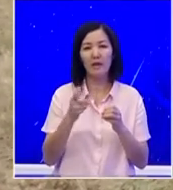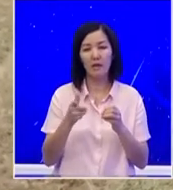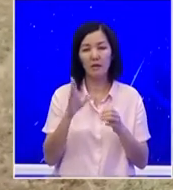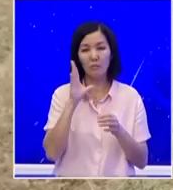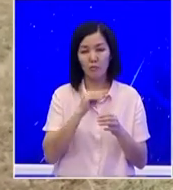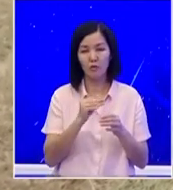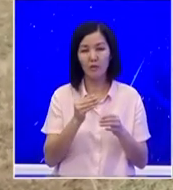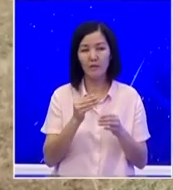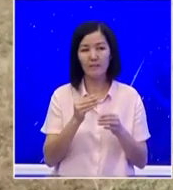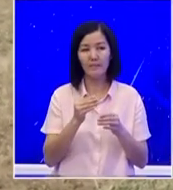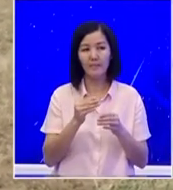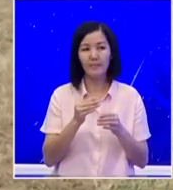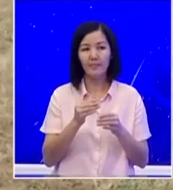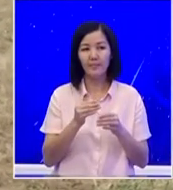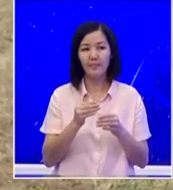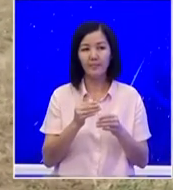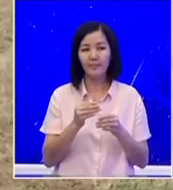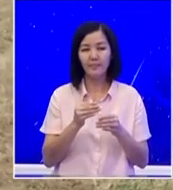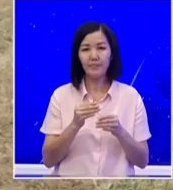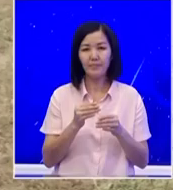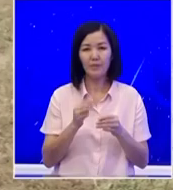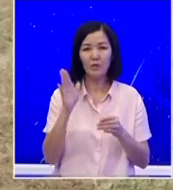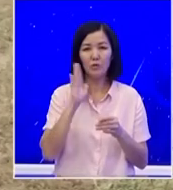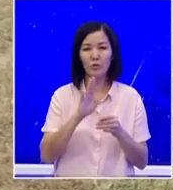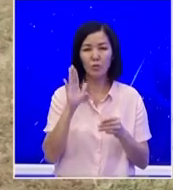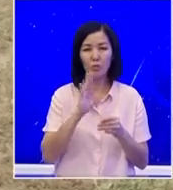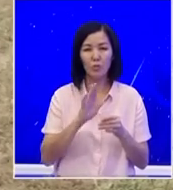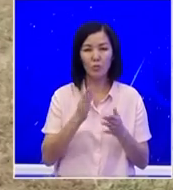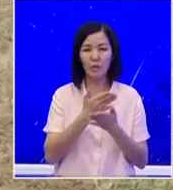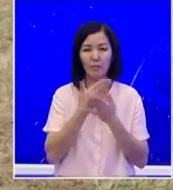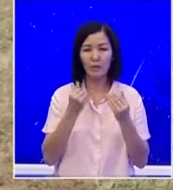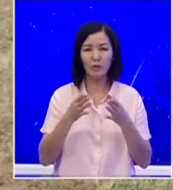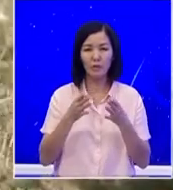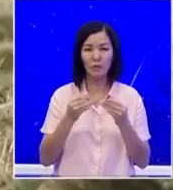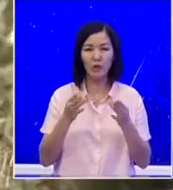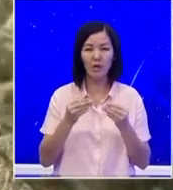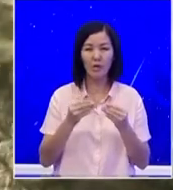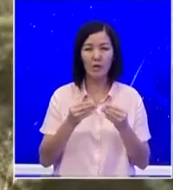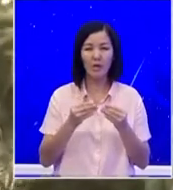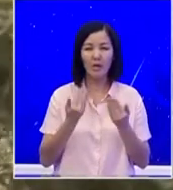шығуы мүмкін. Міне көрдіңіз ба? Суға тигізбей, жаңбырға тигізбей, шірітіп